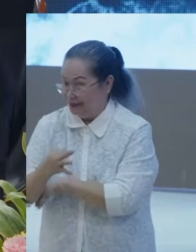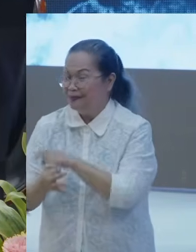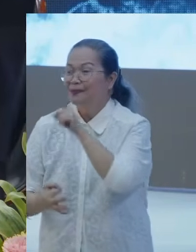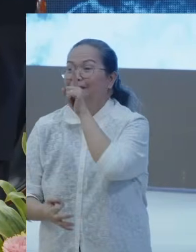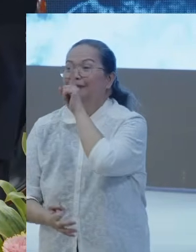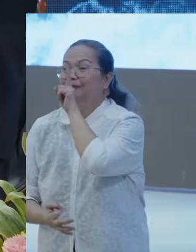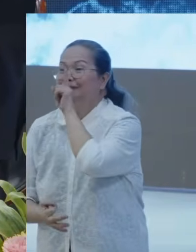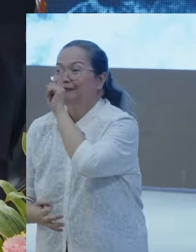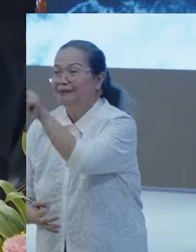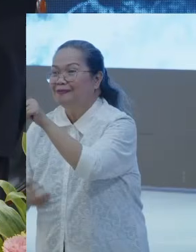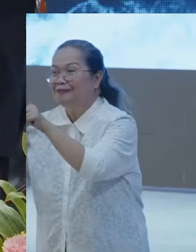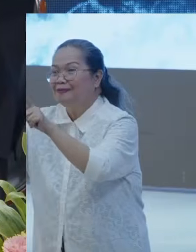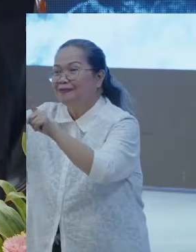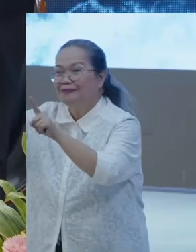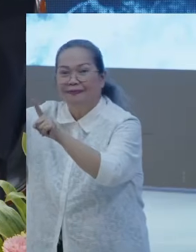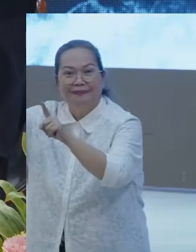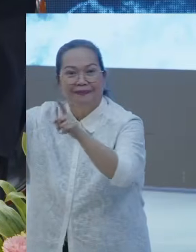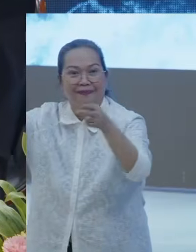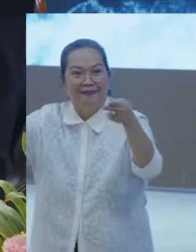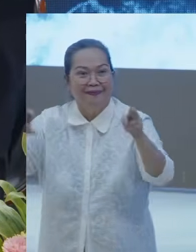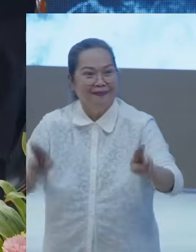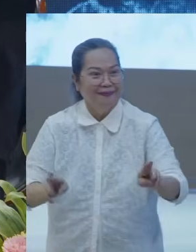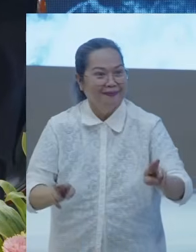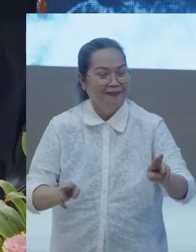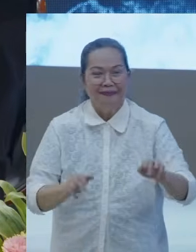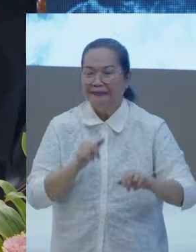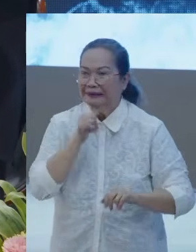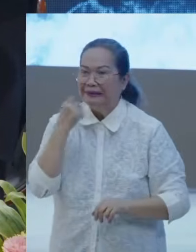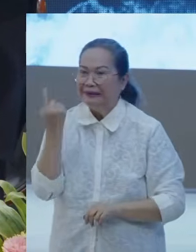tunay na kasaysayan at hindi katang-isip.